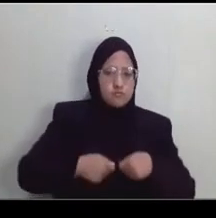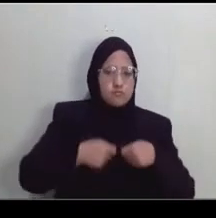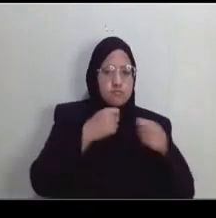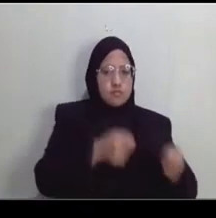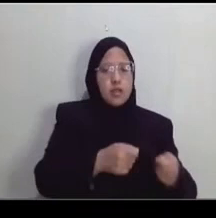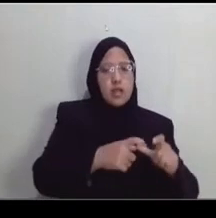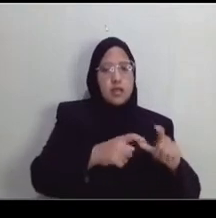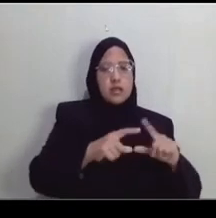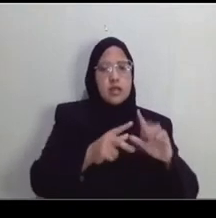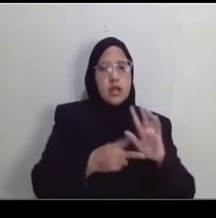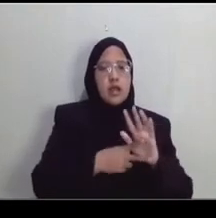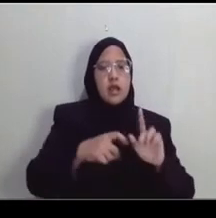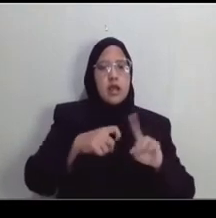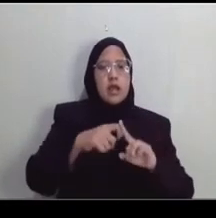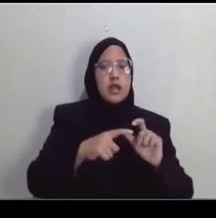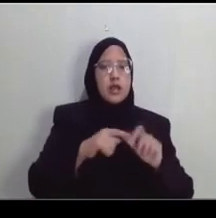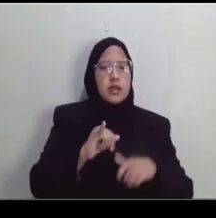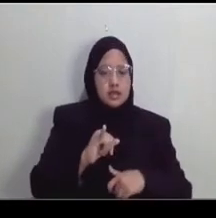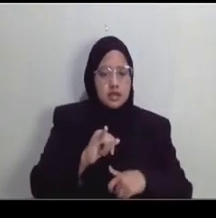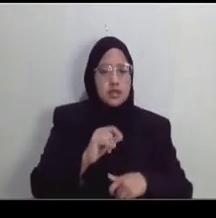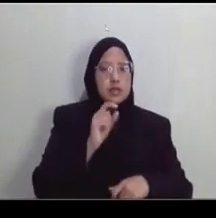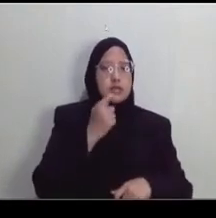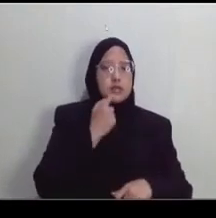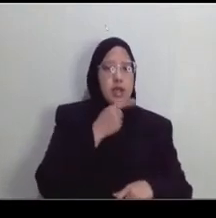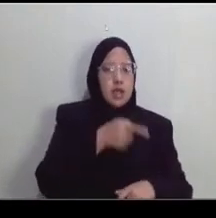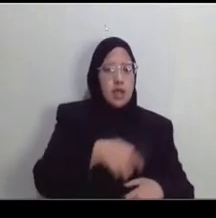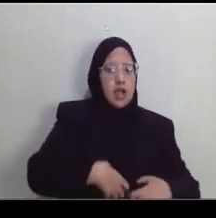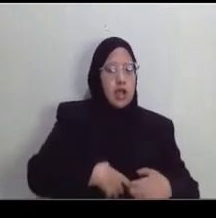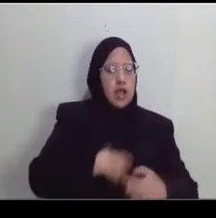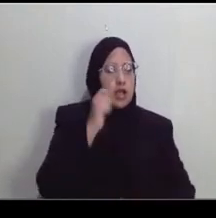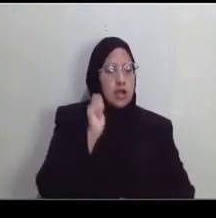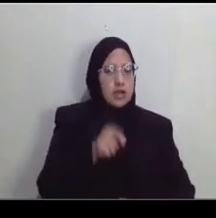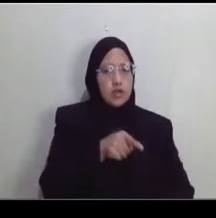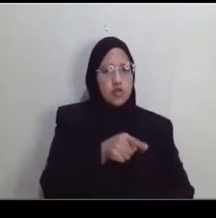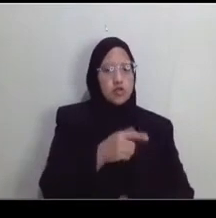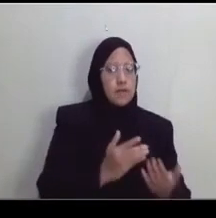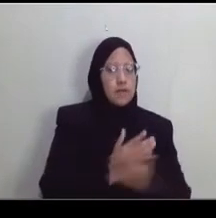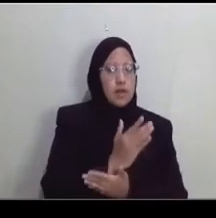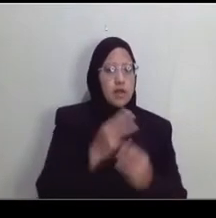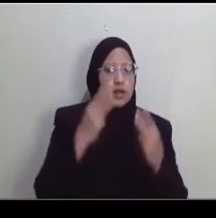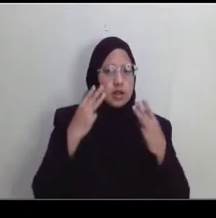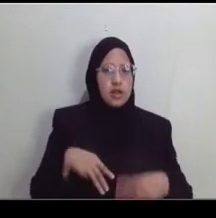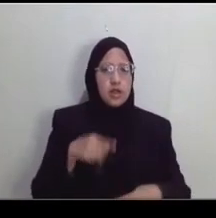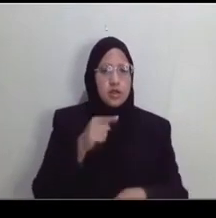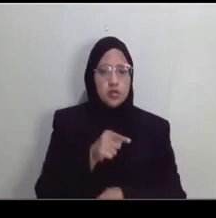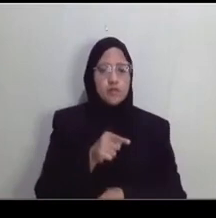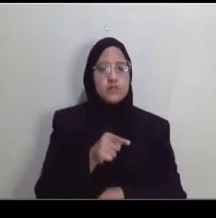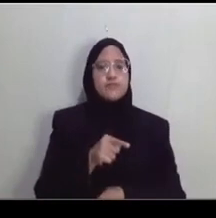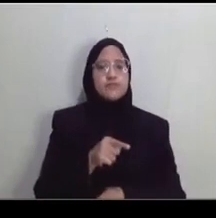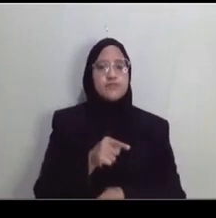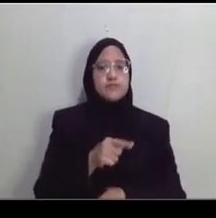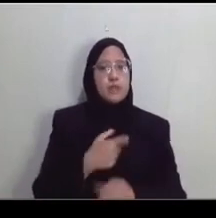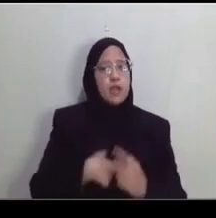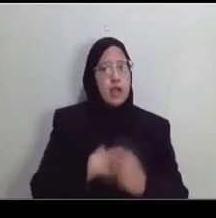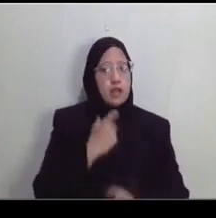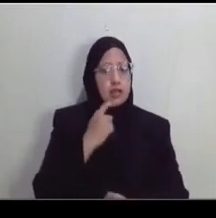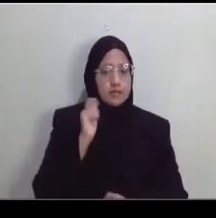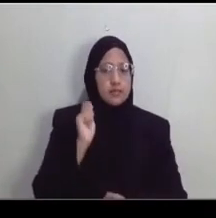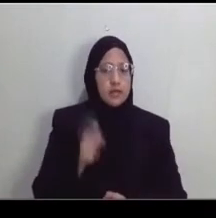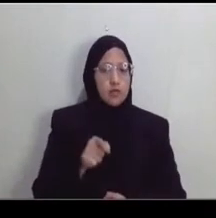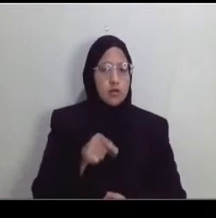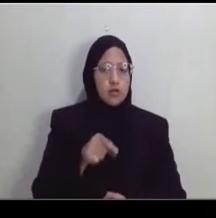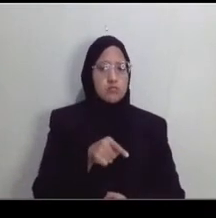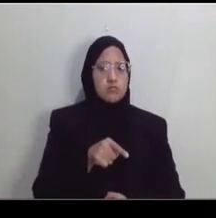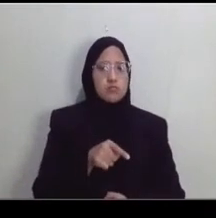dilakukan oleh Hakim terlapor tindakan Hakim terlapor yang mengajukan gugatan gugatan ke PTUN